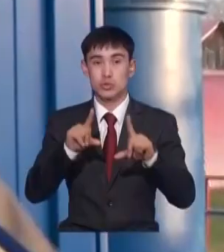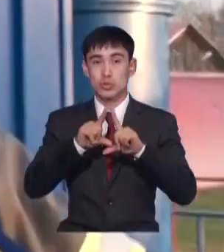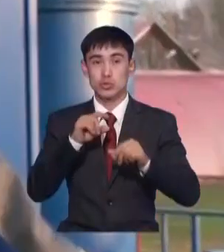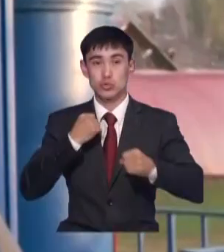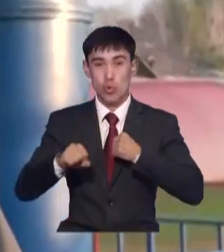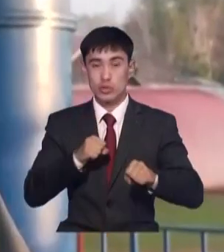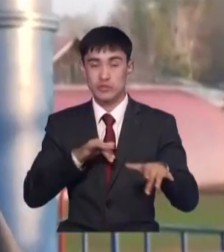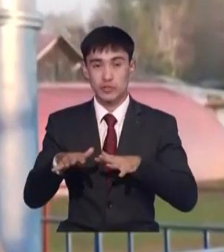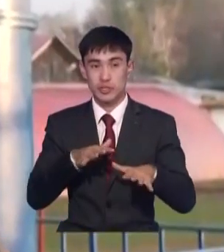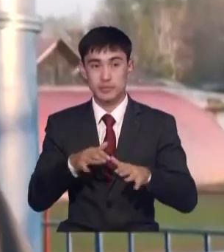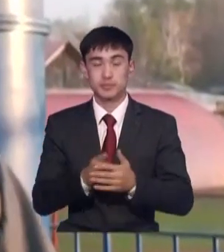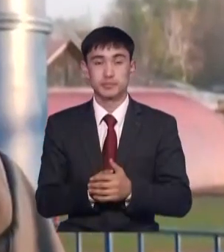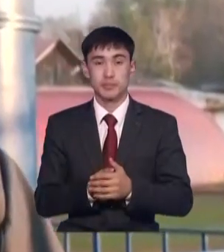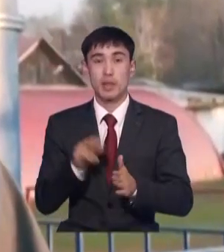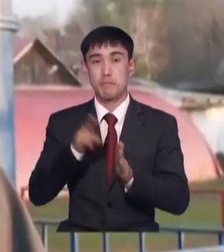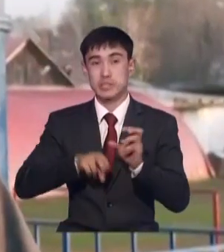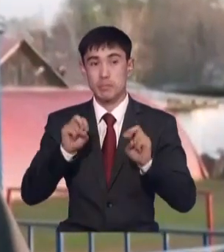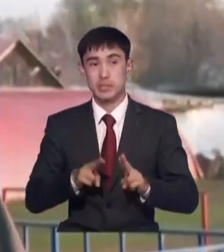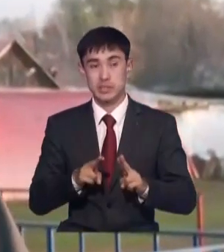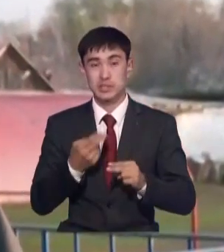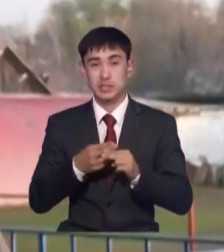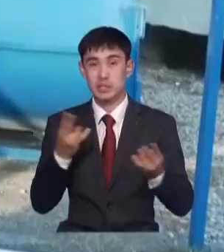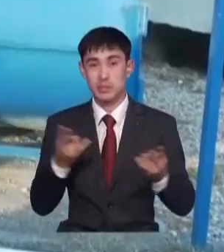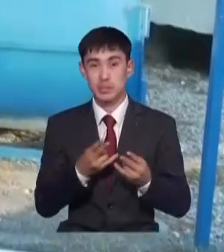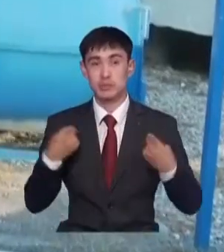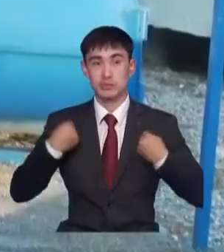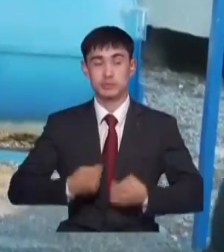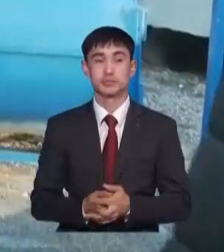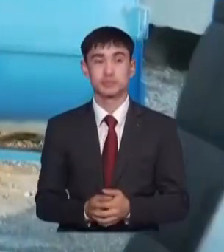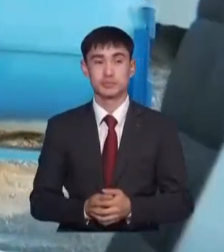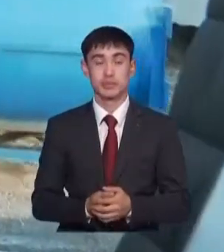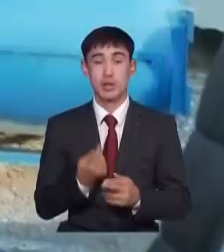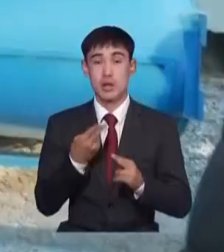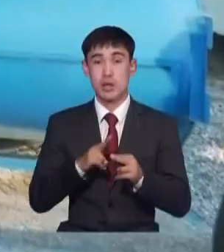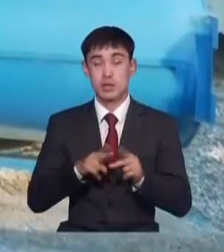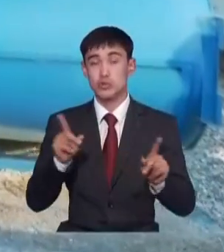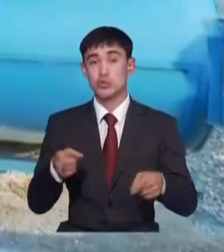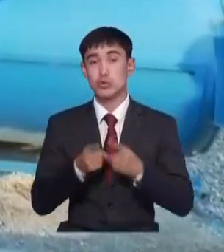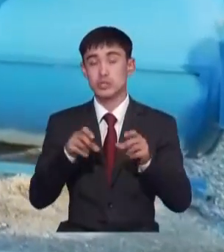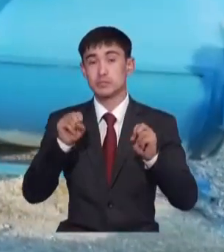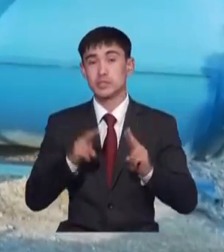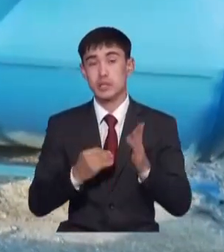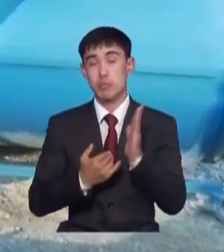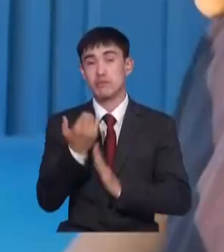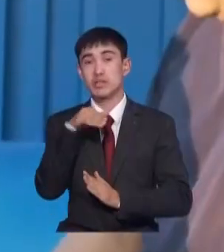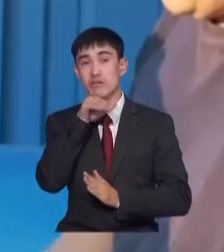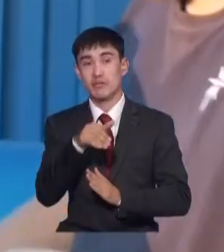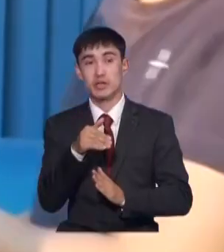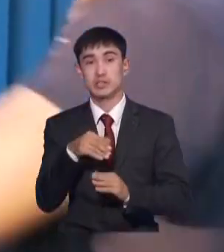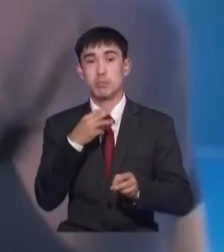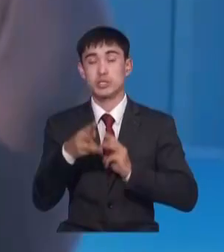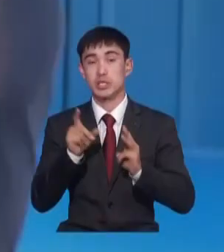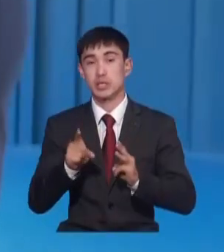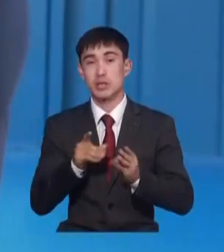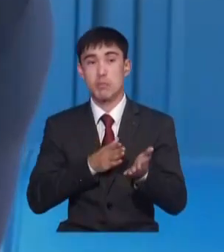движение, но для безопасности как бы это необходимо. Данная площадка была создана специально для повышения квалификации